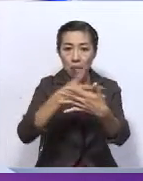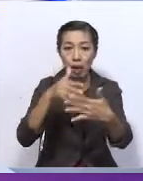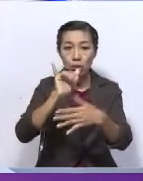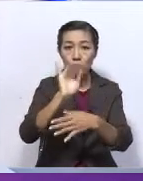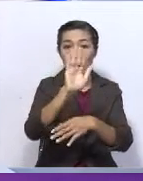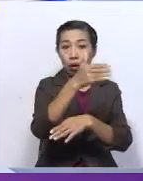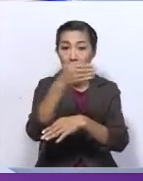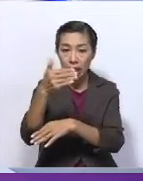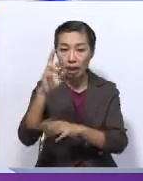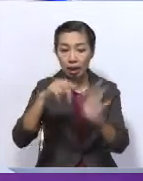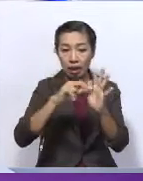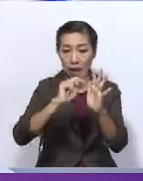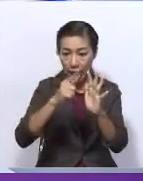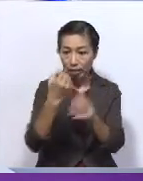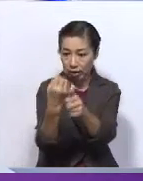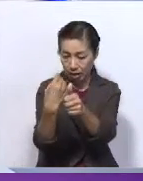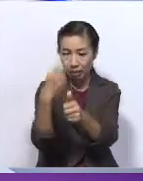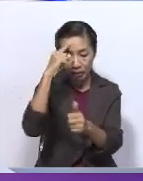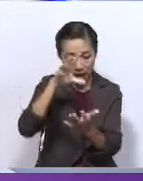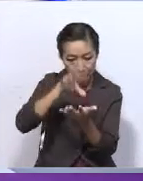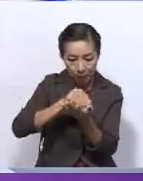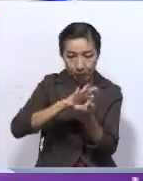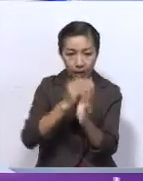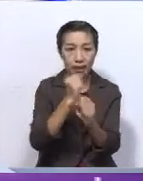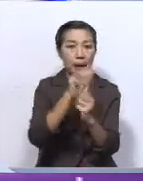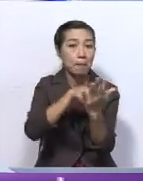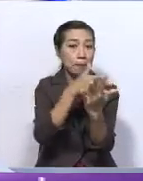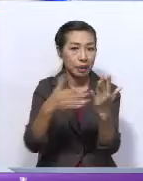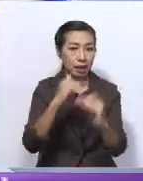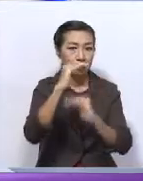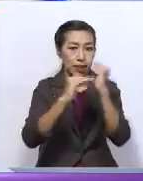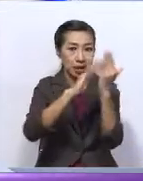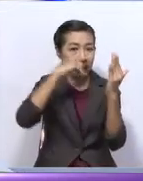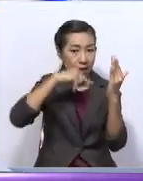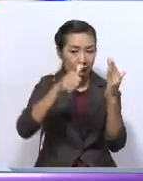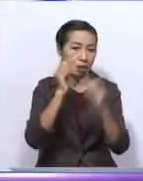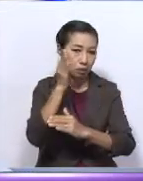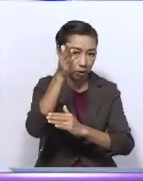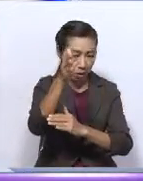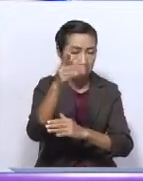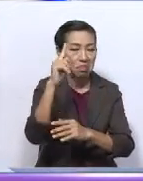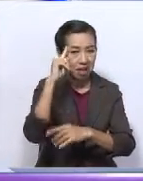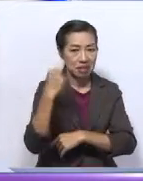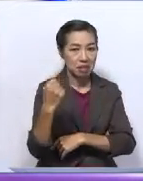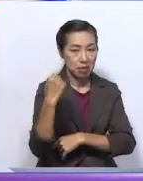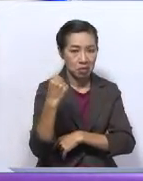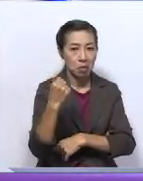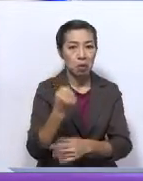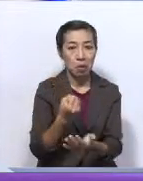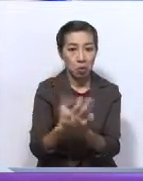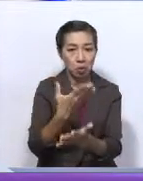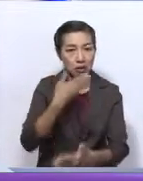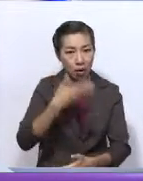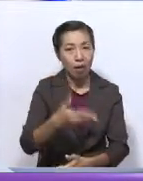เพื่อร่วมวางกรอบและแนวทางในการพัฒนาประเทศมั่นใจนะคะว่าประเทศไทยจะมีความมั่นคงมั่งคั่งและยั่งยืนอย่างแน่